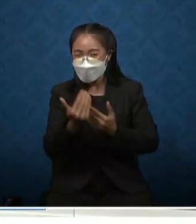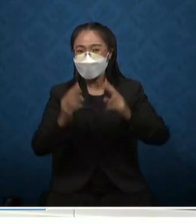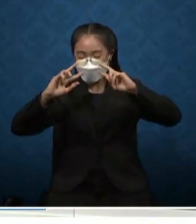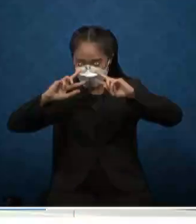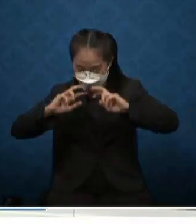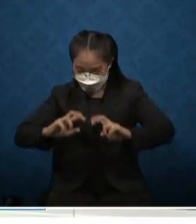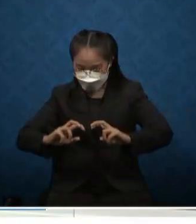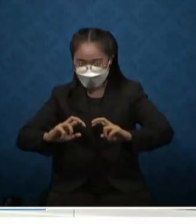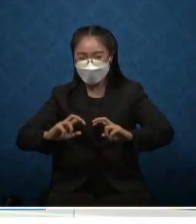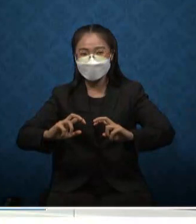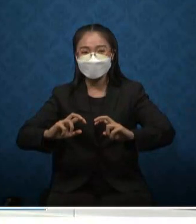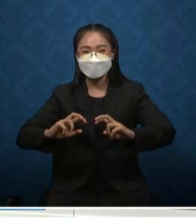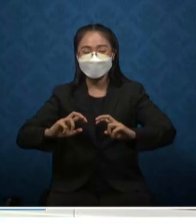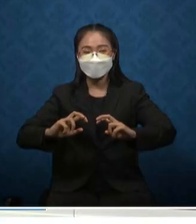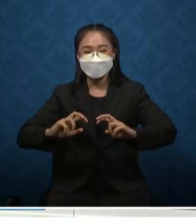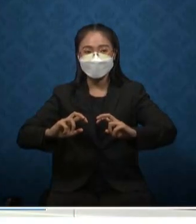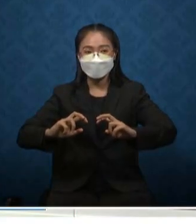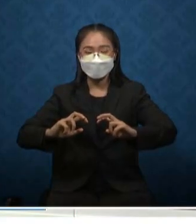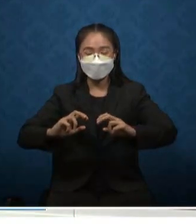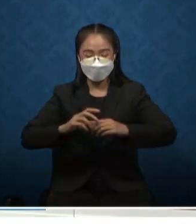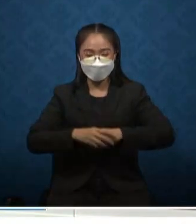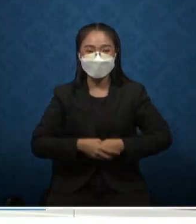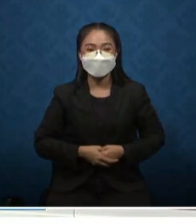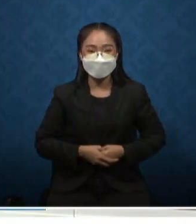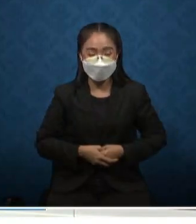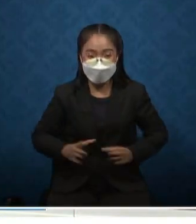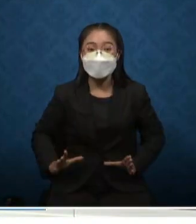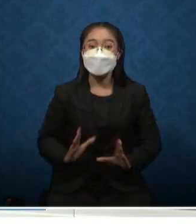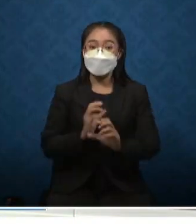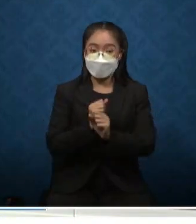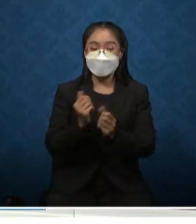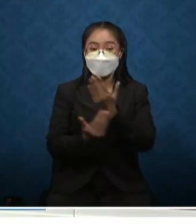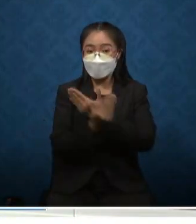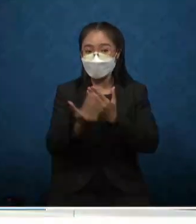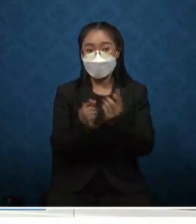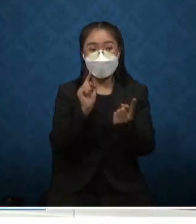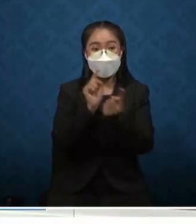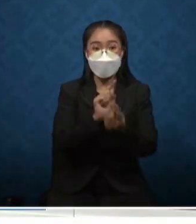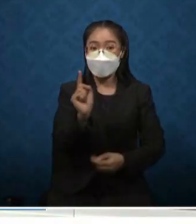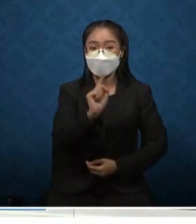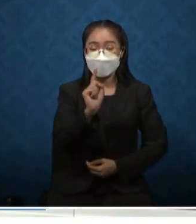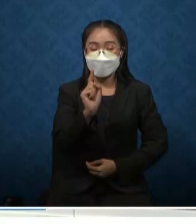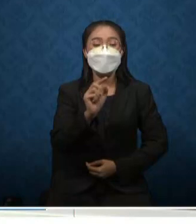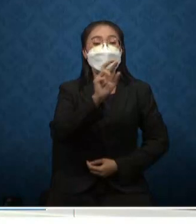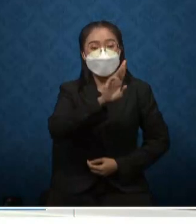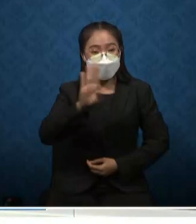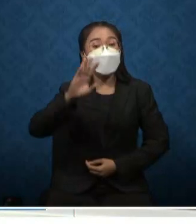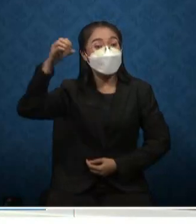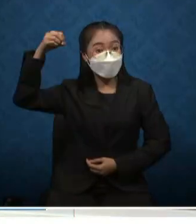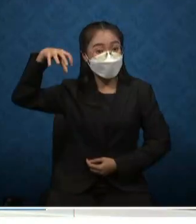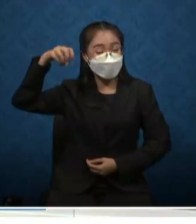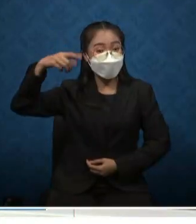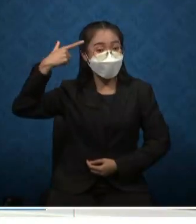เพื่อวิเคราะห์ซึ่งผลการพิจารณาศึกษาพบว่าระบบโครงข่ายไฟฟ้า